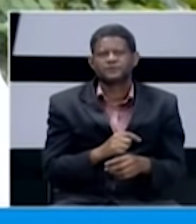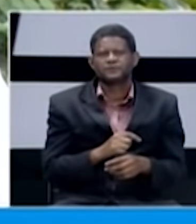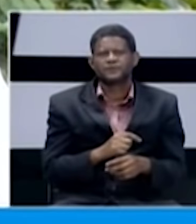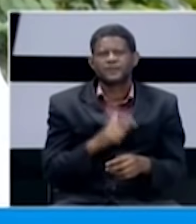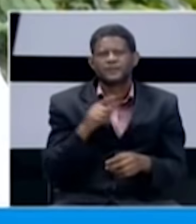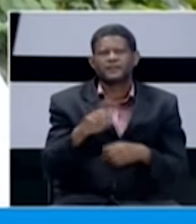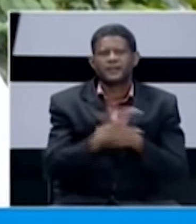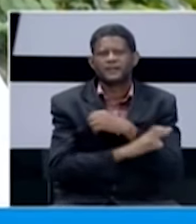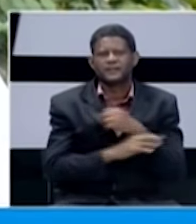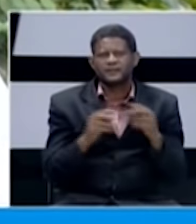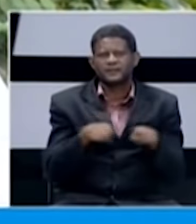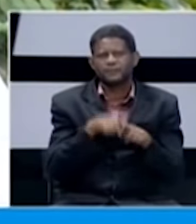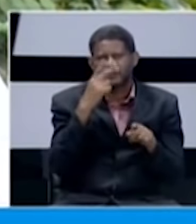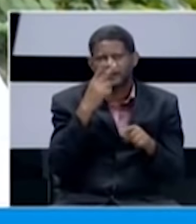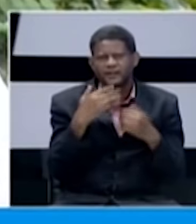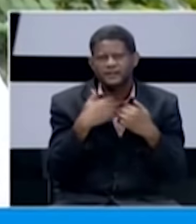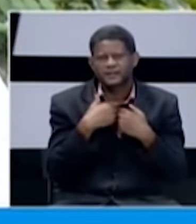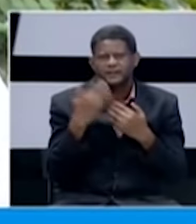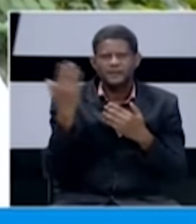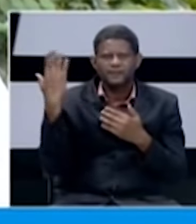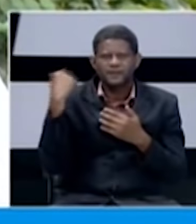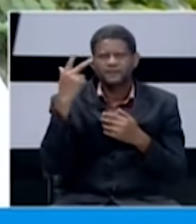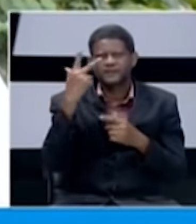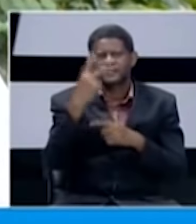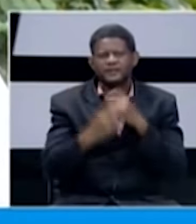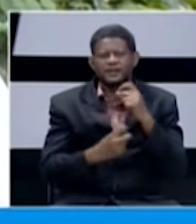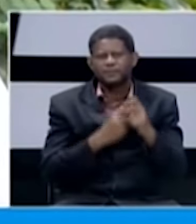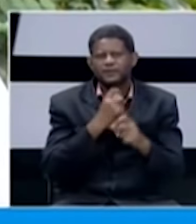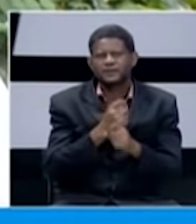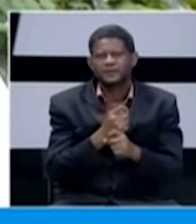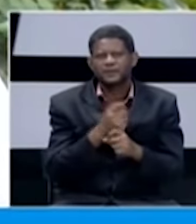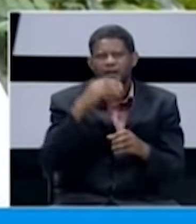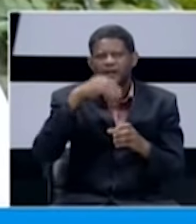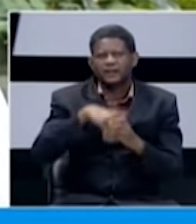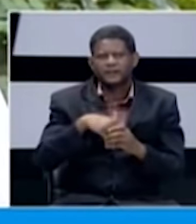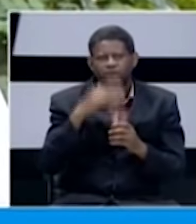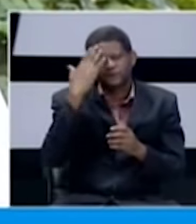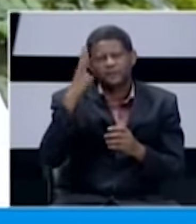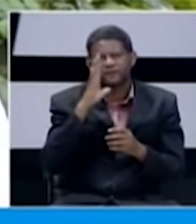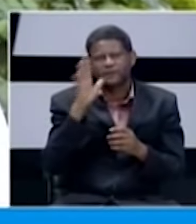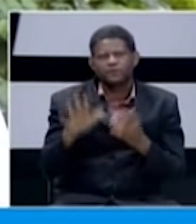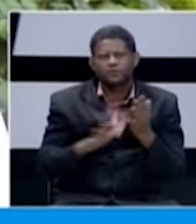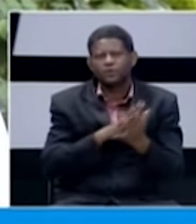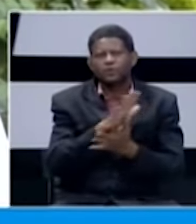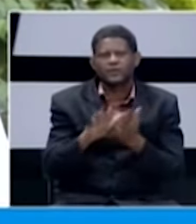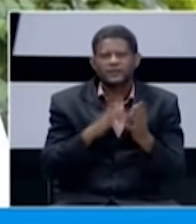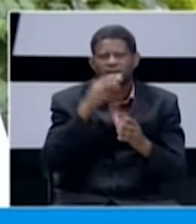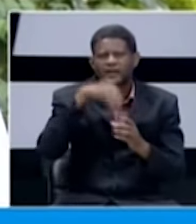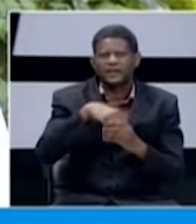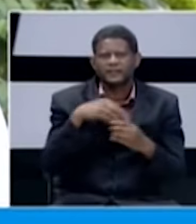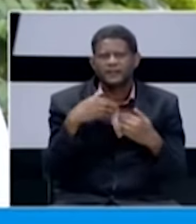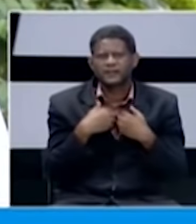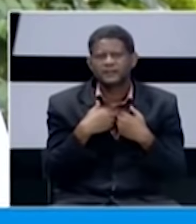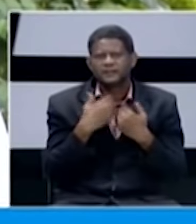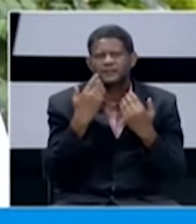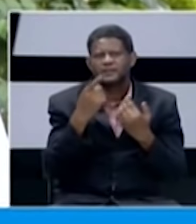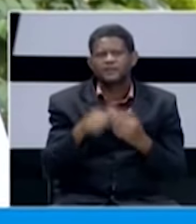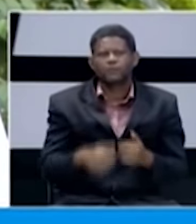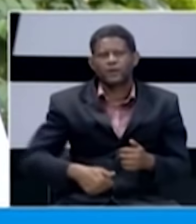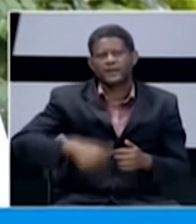تعدي هم تنر لنفتو لحل فقلت سلست عمت عتياتو لاوليت فلت قلولا عتيانيا زي بوان